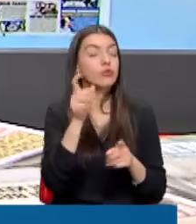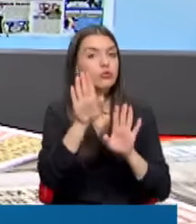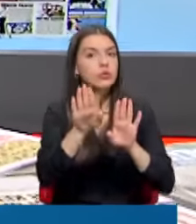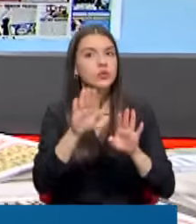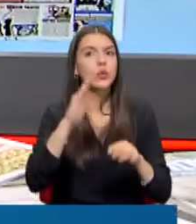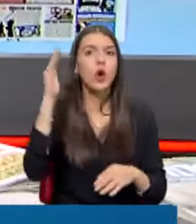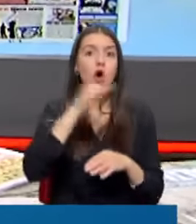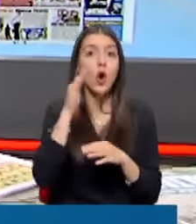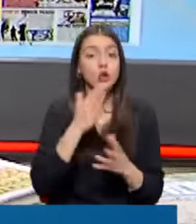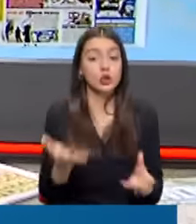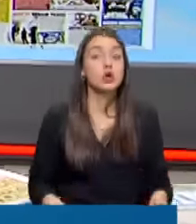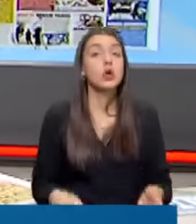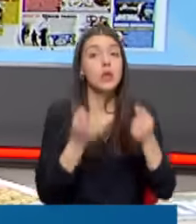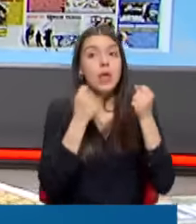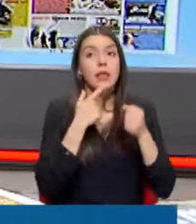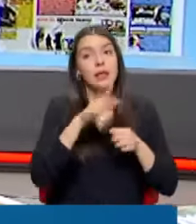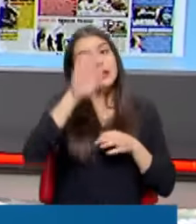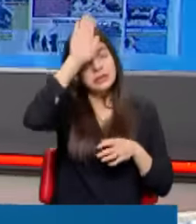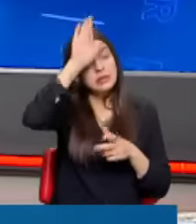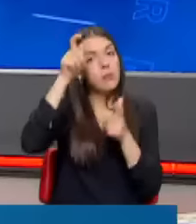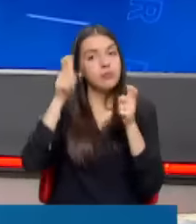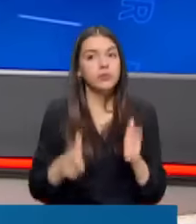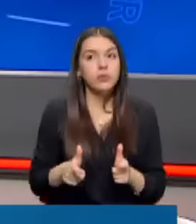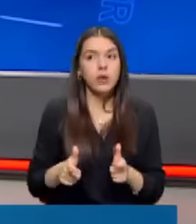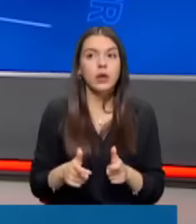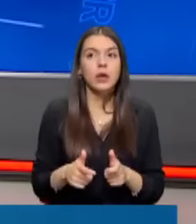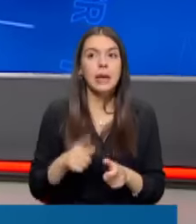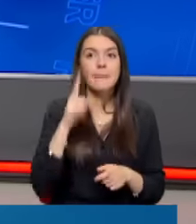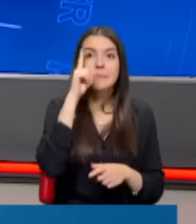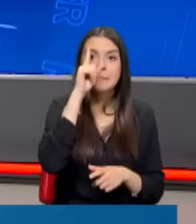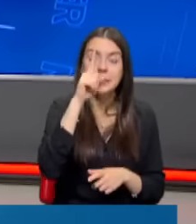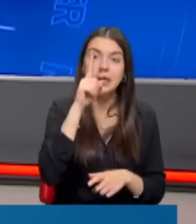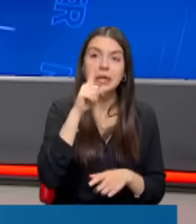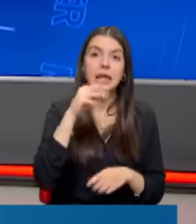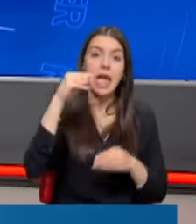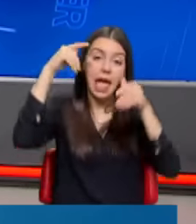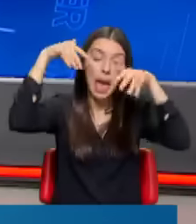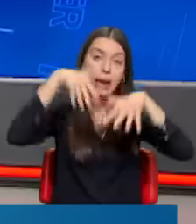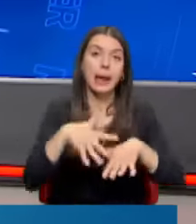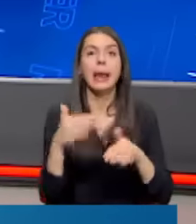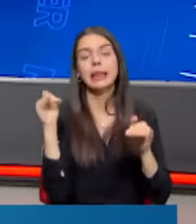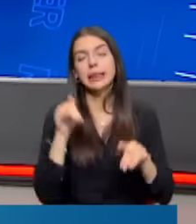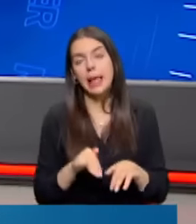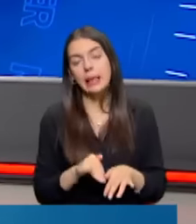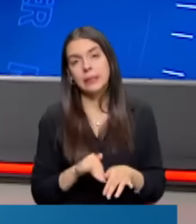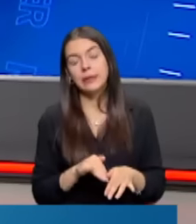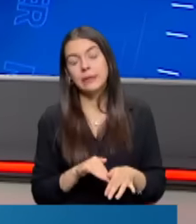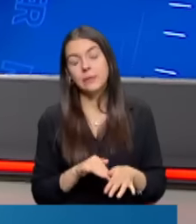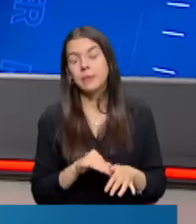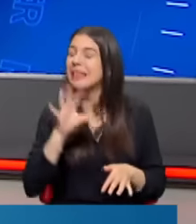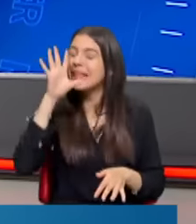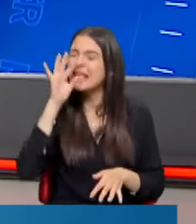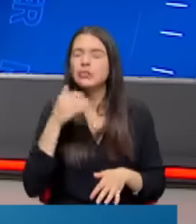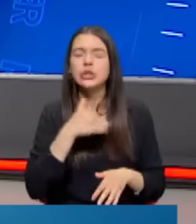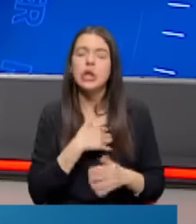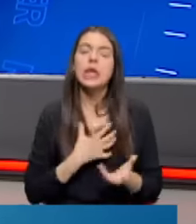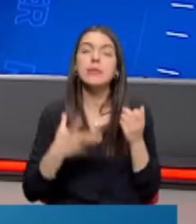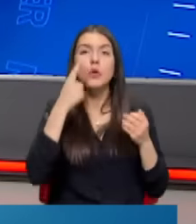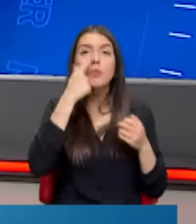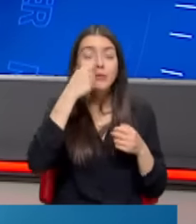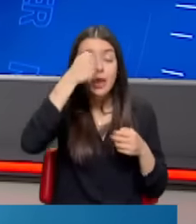atlattık dediğimiz bir durum yaşadık. İstanbul'da bir heyelan meydana geldi. Kimsenin canı yanmadı,